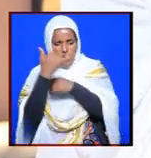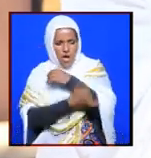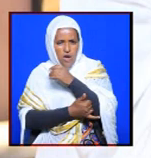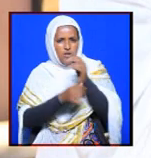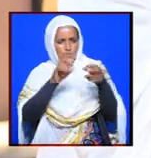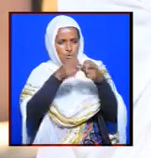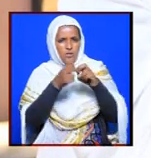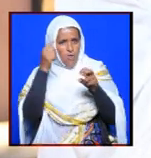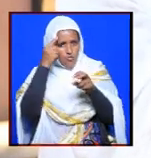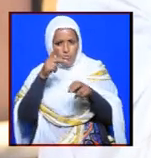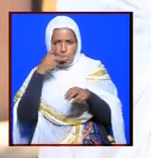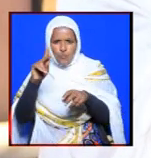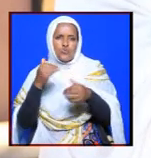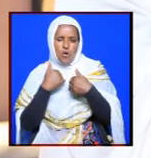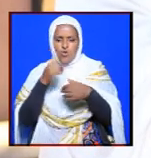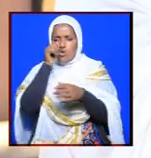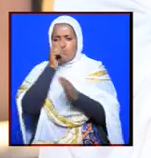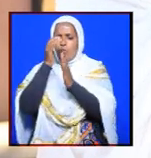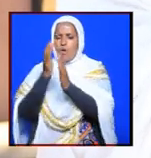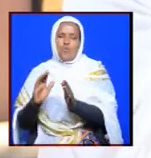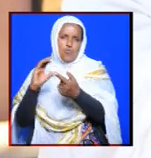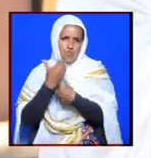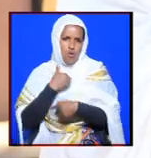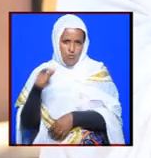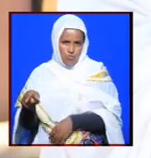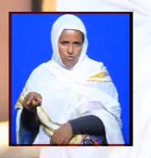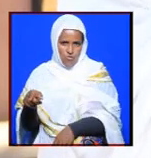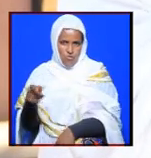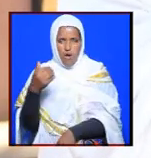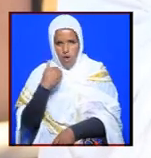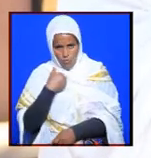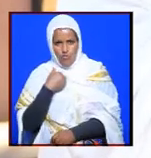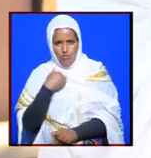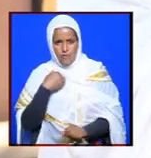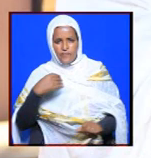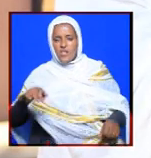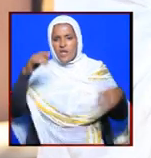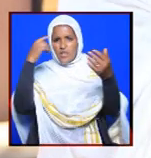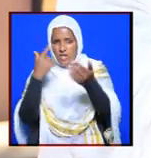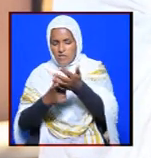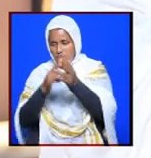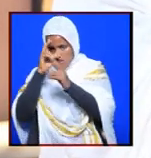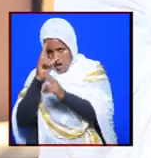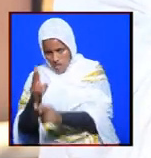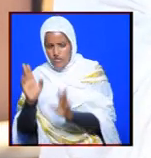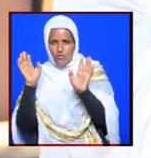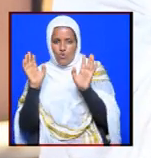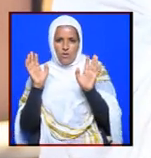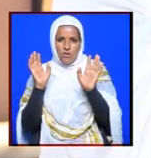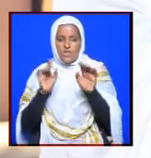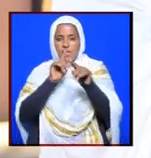ለሀገር ለወገን የሚያስቡ ፕሮቴስታንቶች አሉ፣ ኢትዮጵያዊ የሆኑ አሉ። እነዚህን